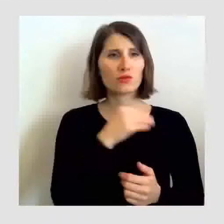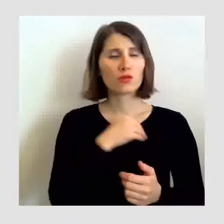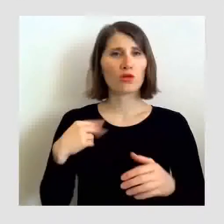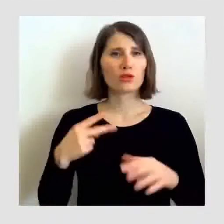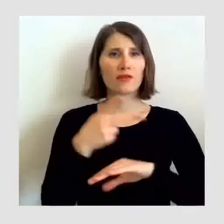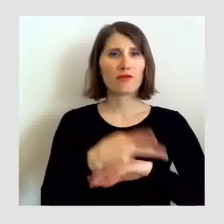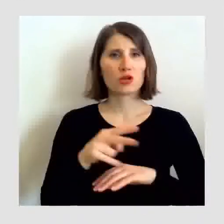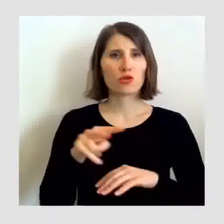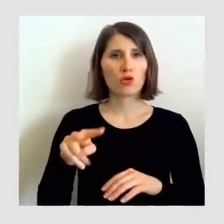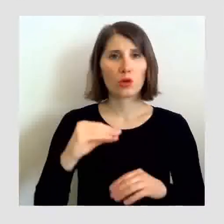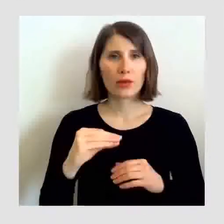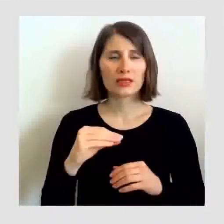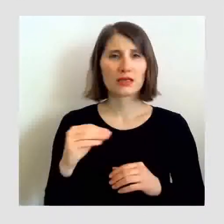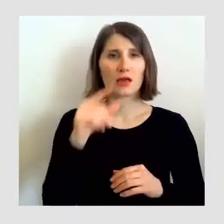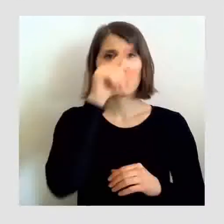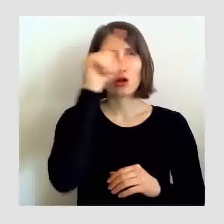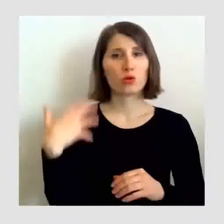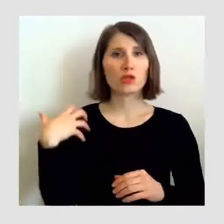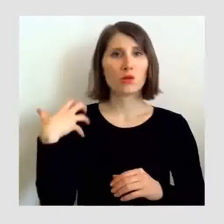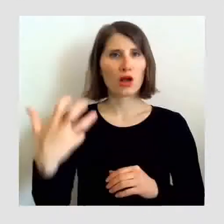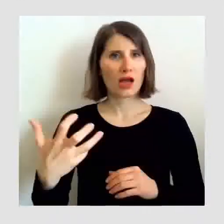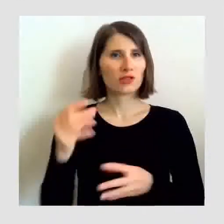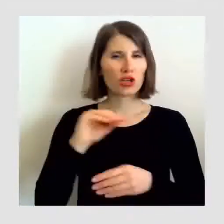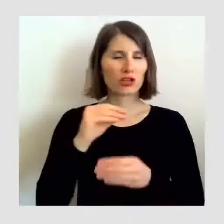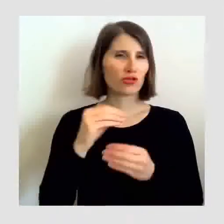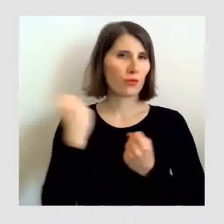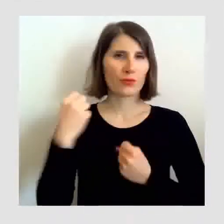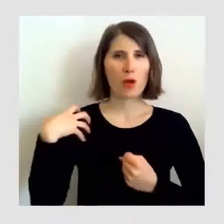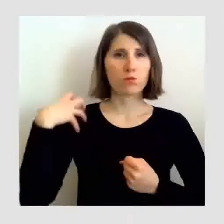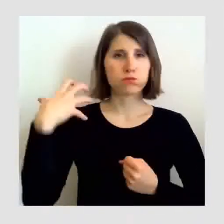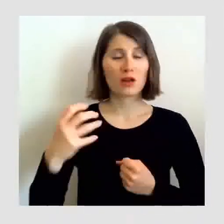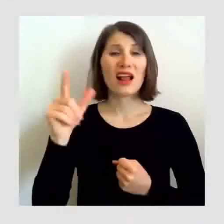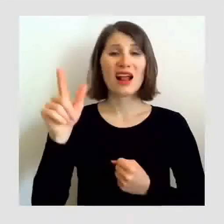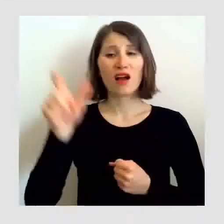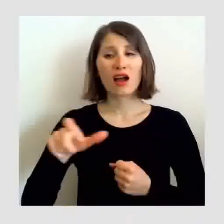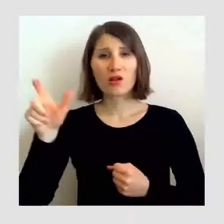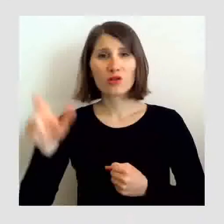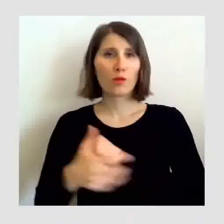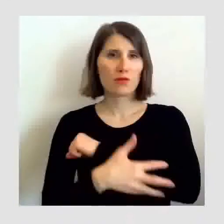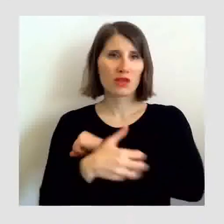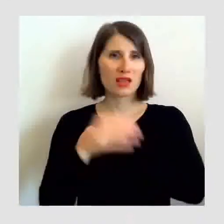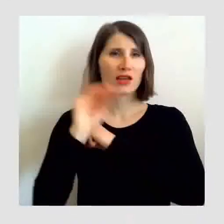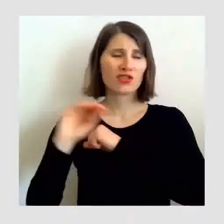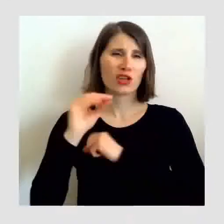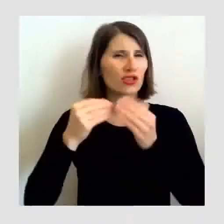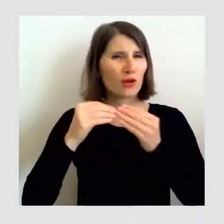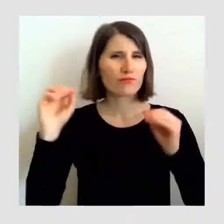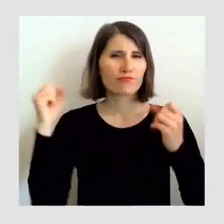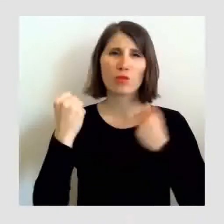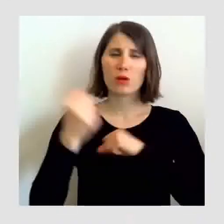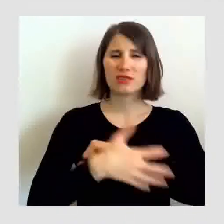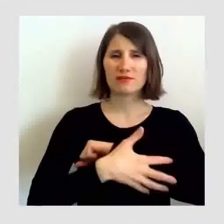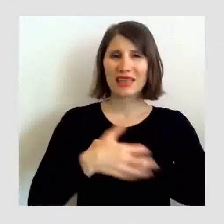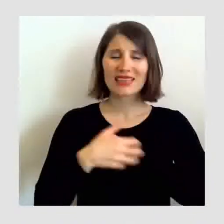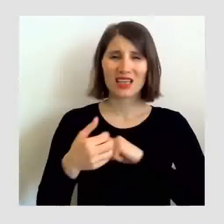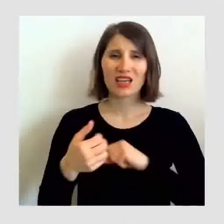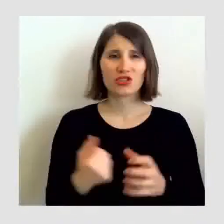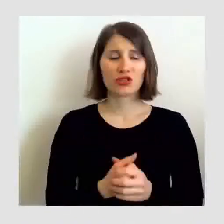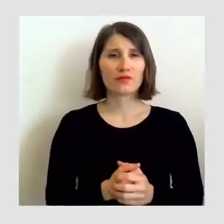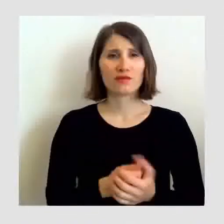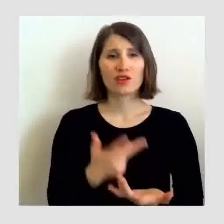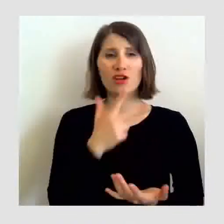Europejskiej, bogaci stają się coraz bogatsi, natomiast biedni coraz biedniejsi. I to rzeczywiście dotyczy praktycznie każdego